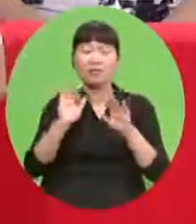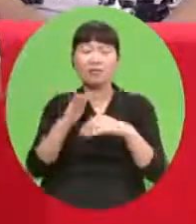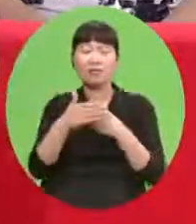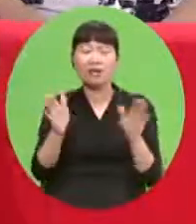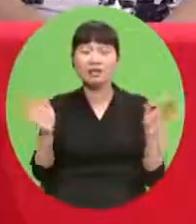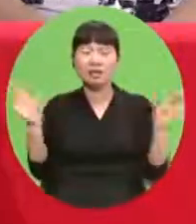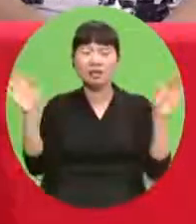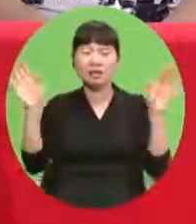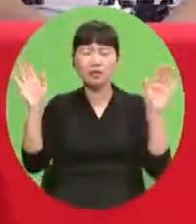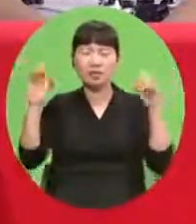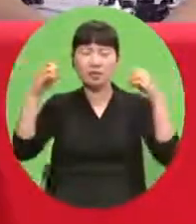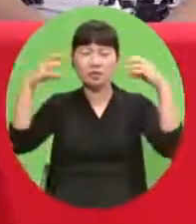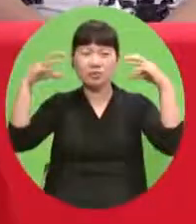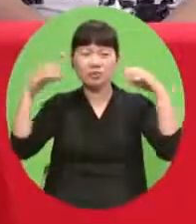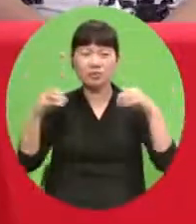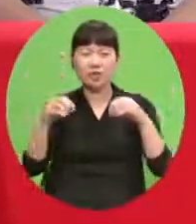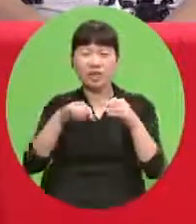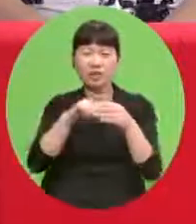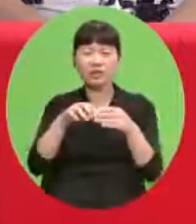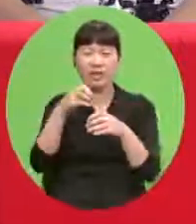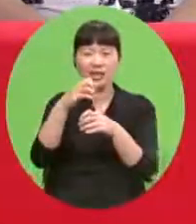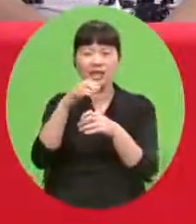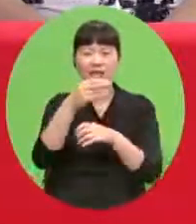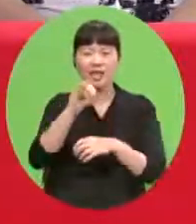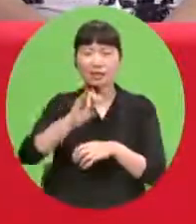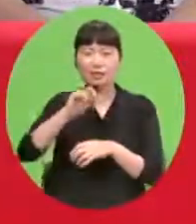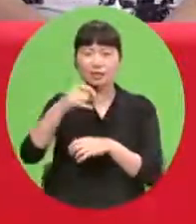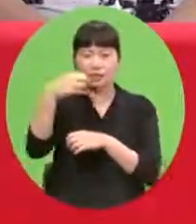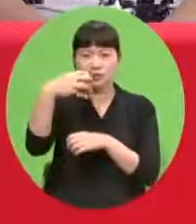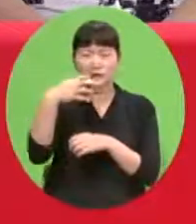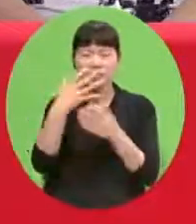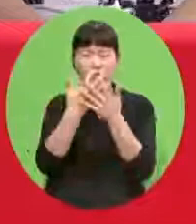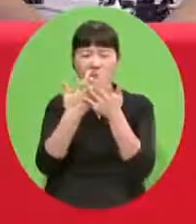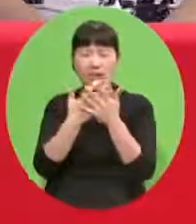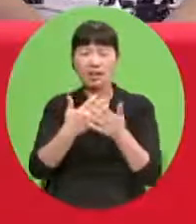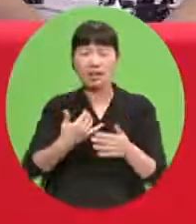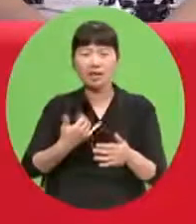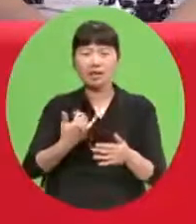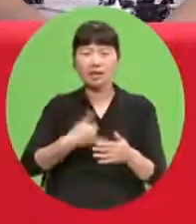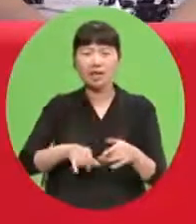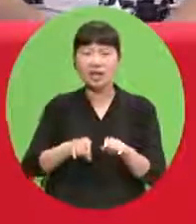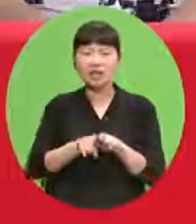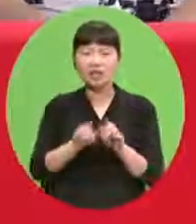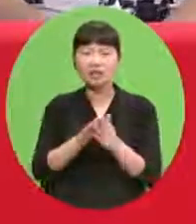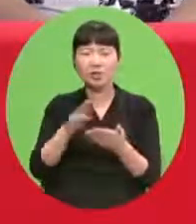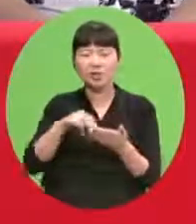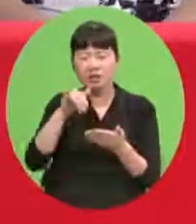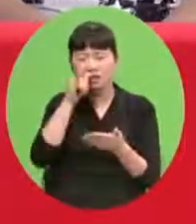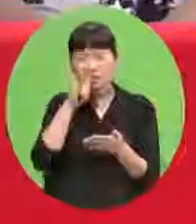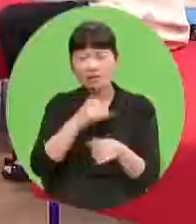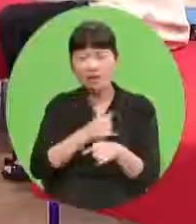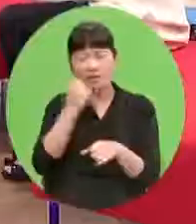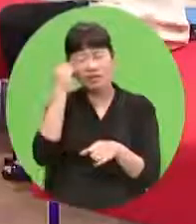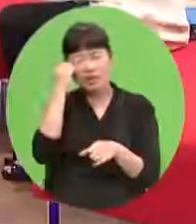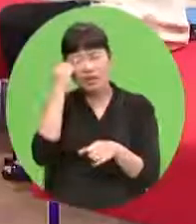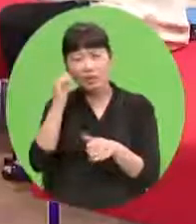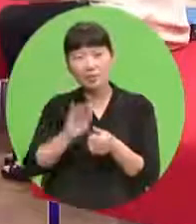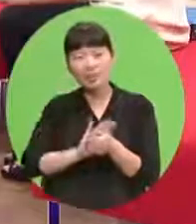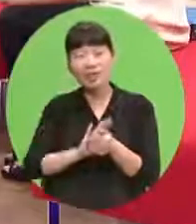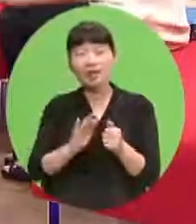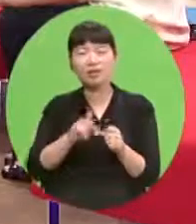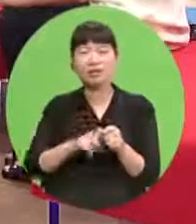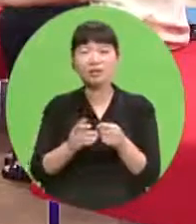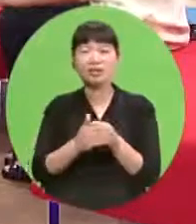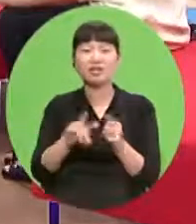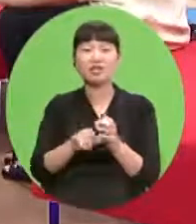상태에서 형광 램프 하나만 켜놓고 약간 희미한 빛에서 아이랑 같이 보면, 동화책을 네. 읽게 되거든요. 아무래도요. 네. 잠을 재워야 되니까. 네.